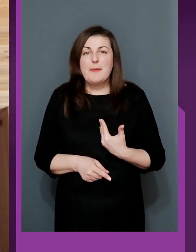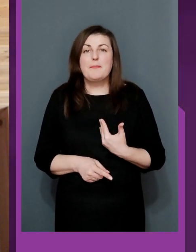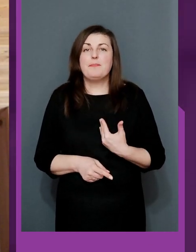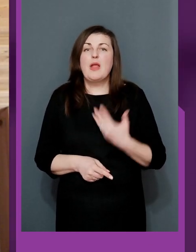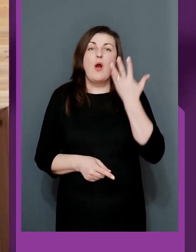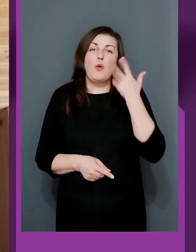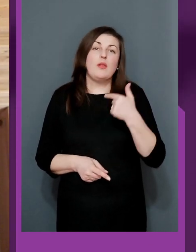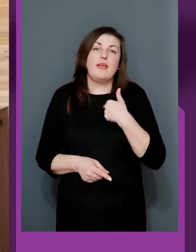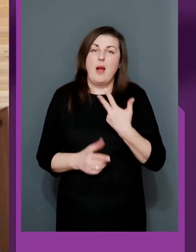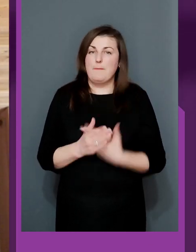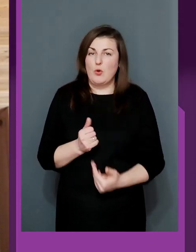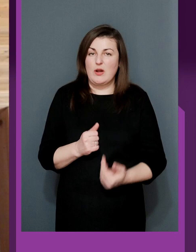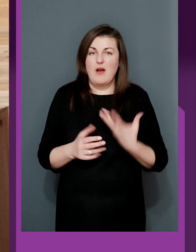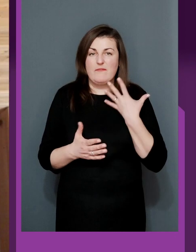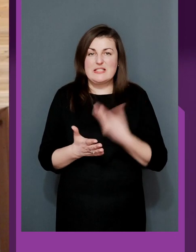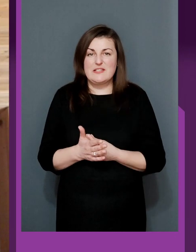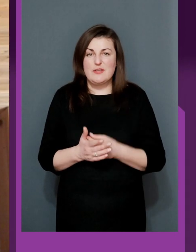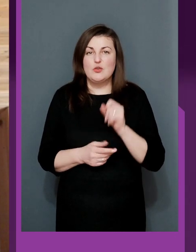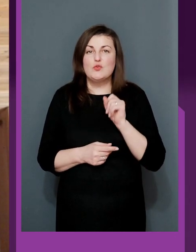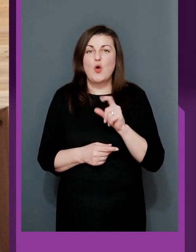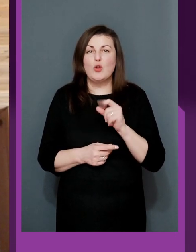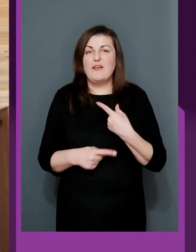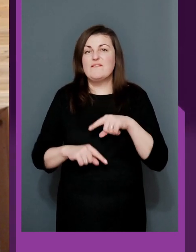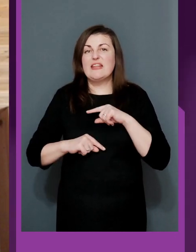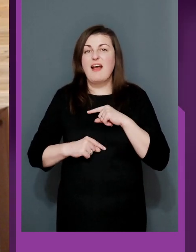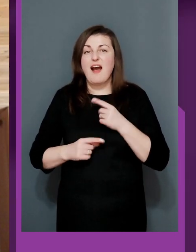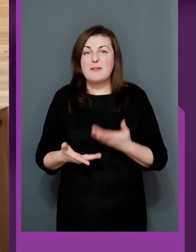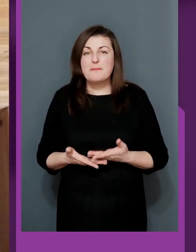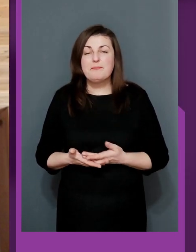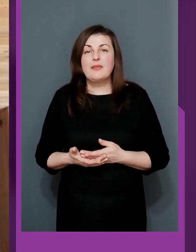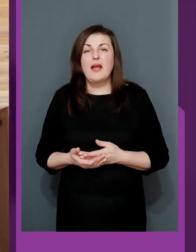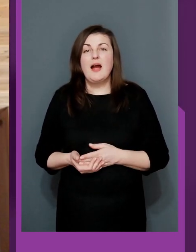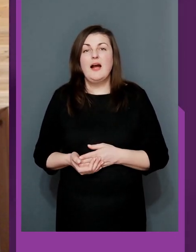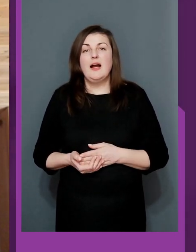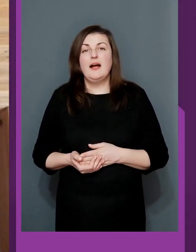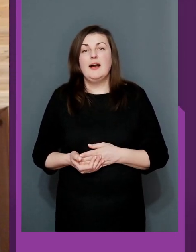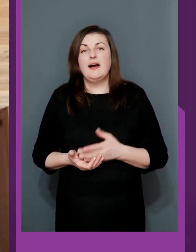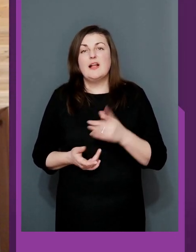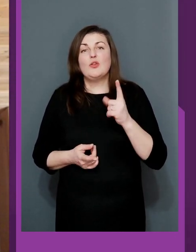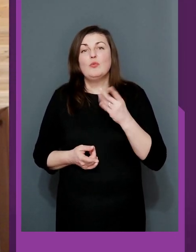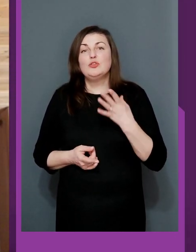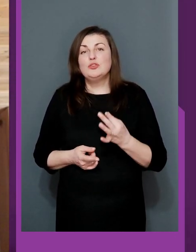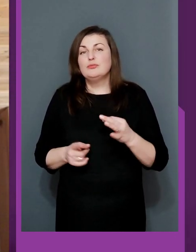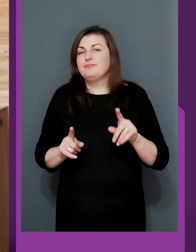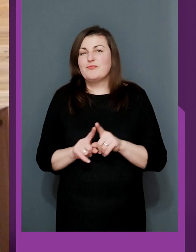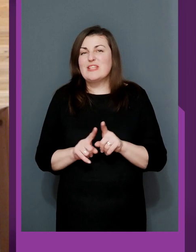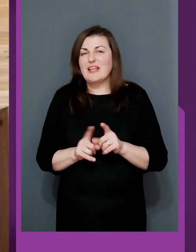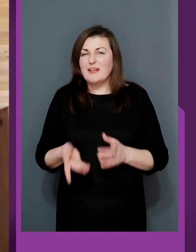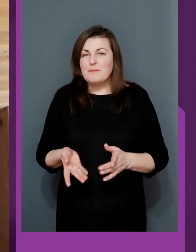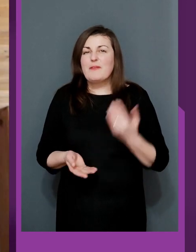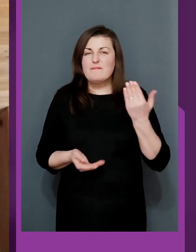е коли я програв свій золотий фінал ее тому що